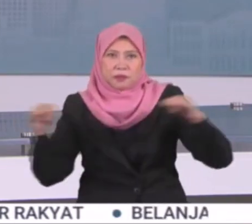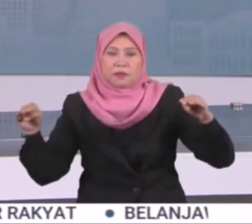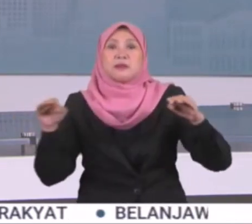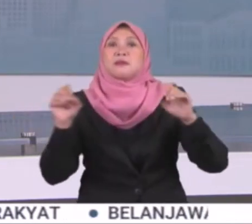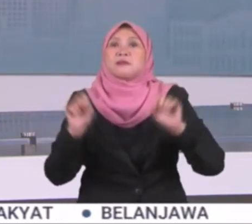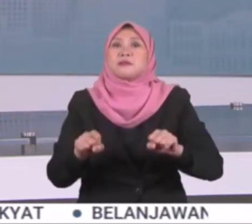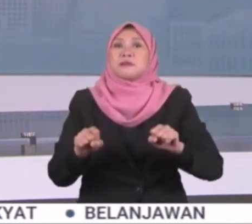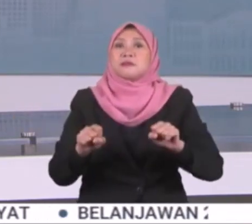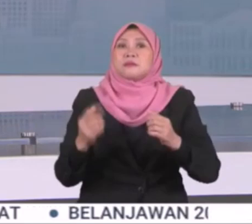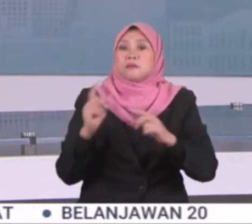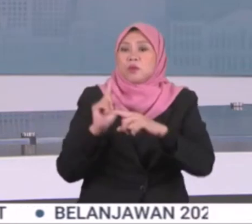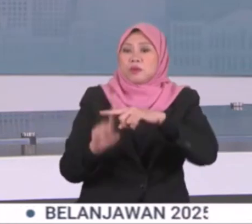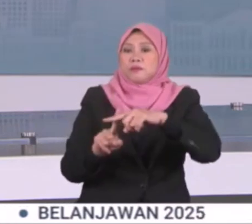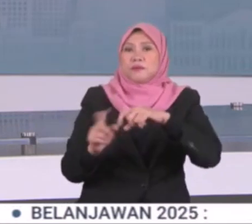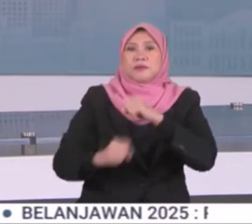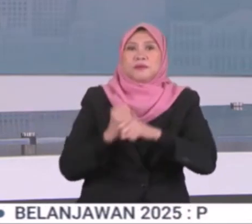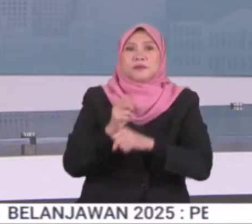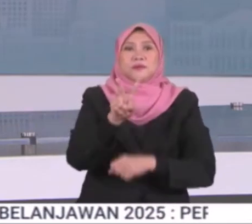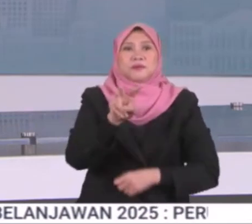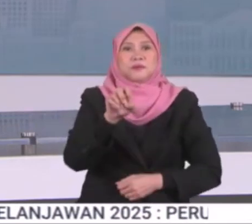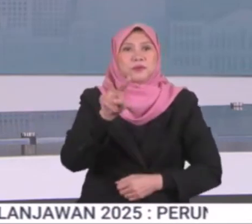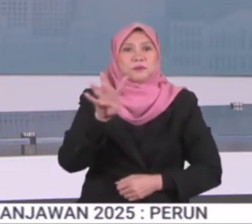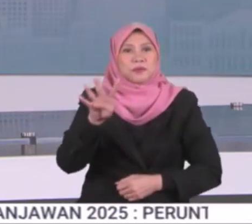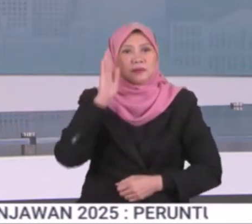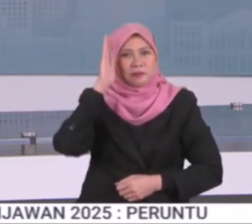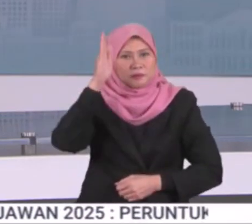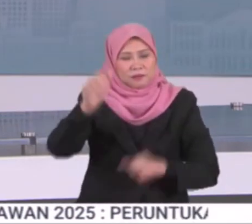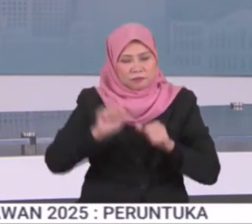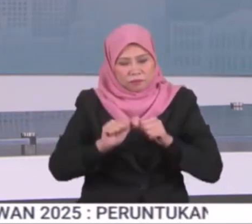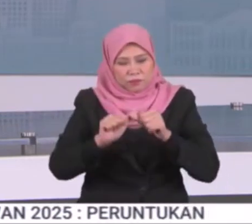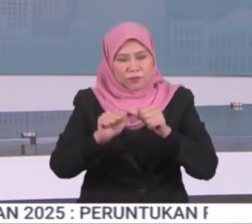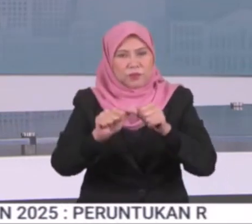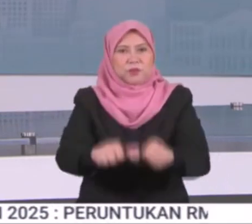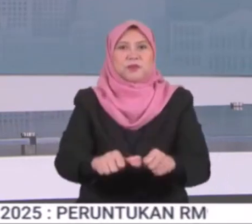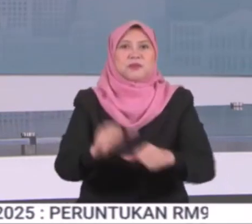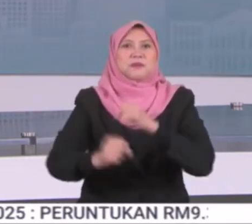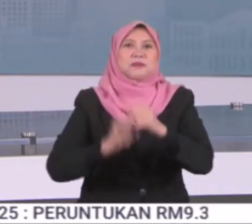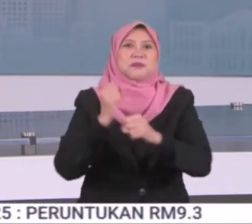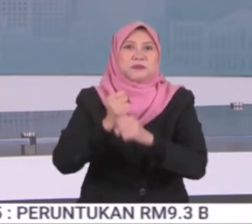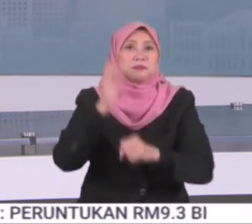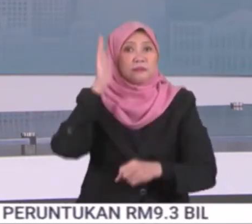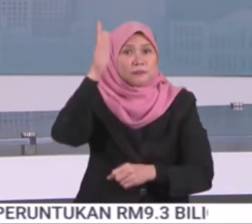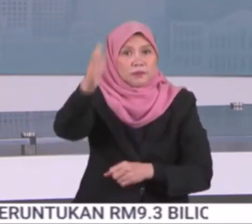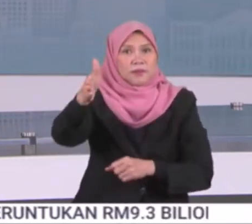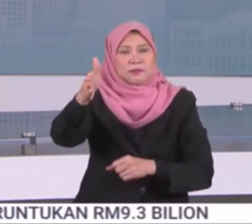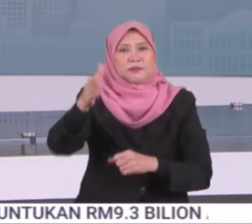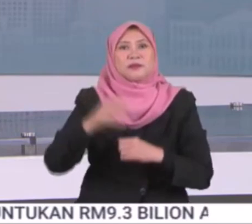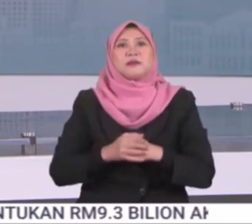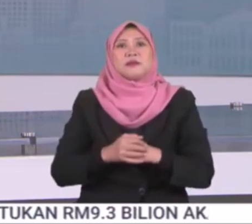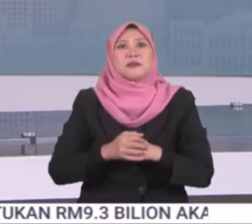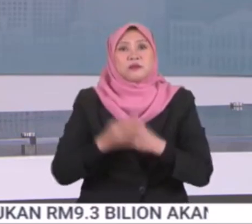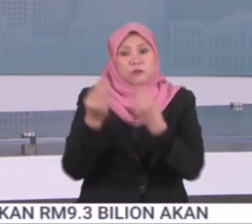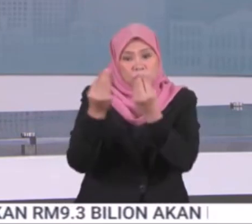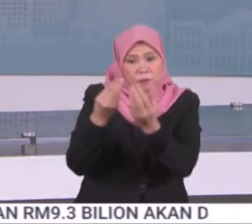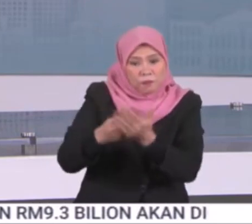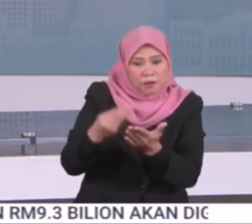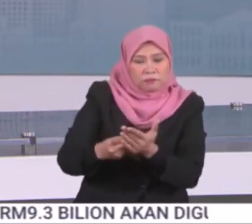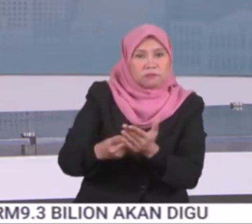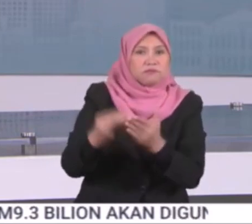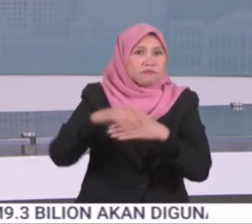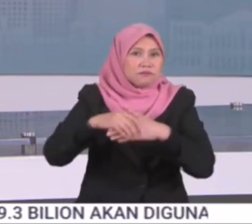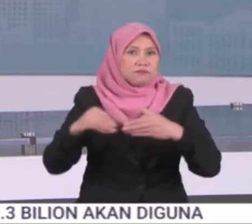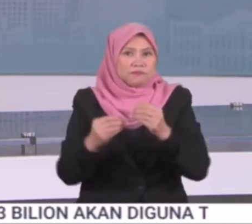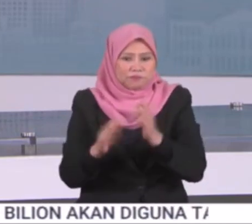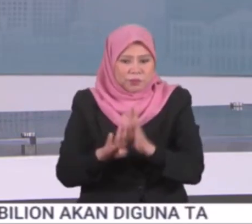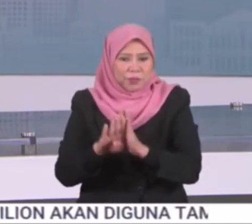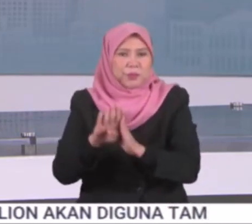Malah momentum yang positif bagi tahun 2024 dijangka akan diteruskan pada tahun hadapan susulan nilai ringgit yang semakin